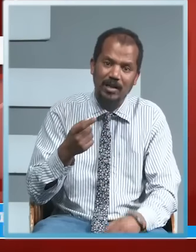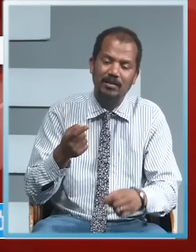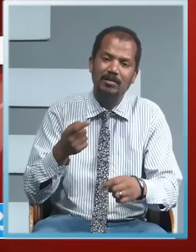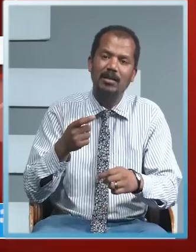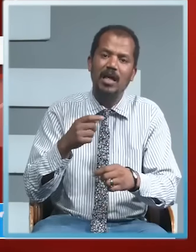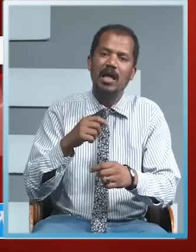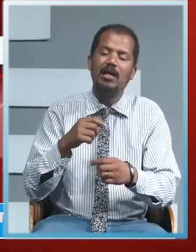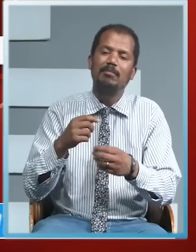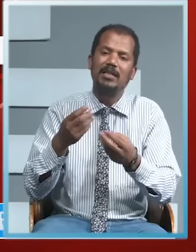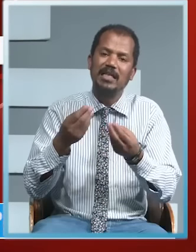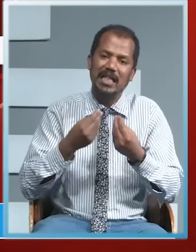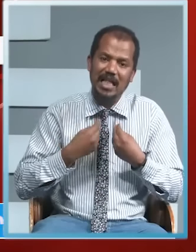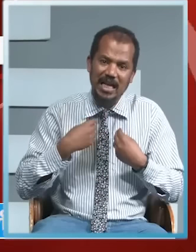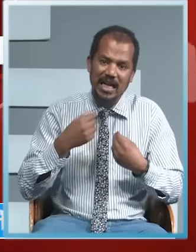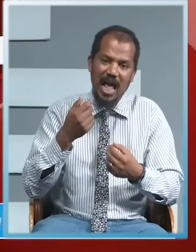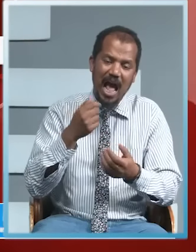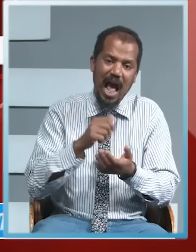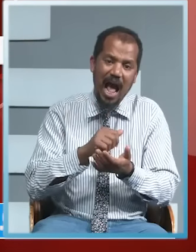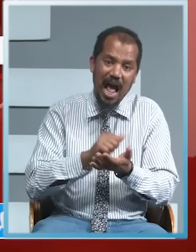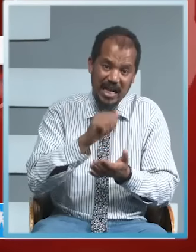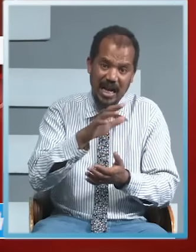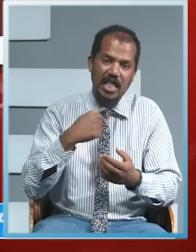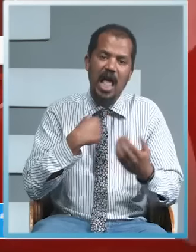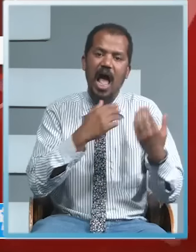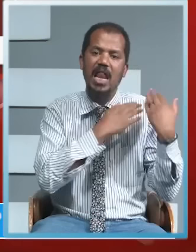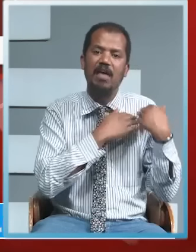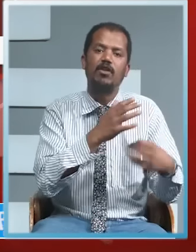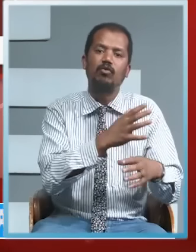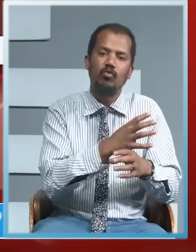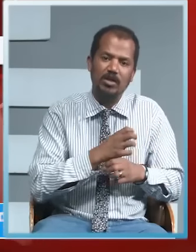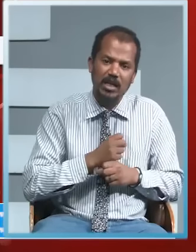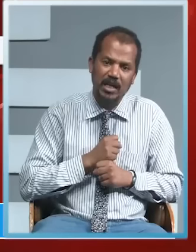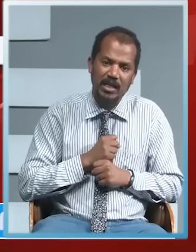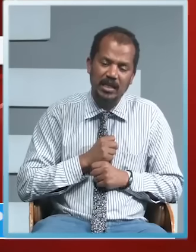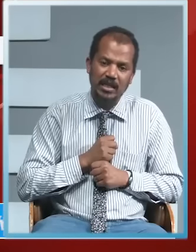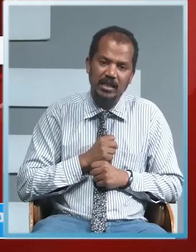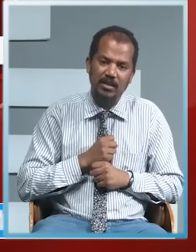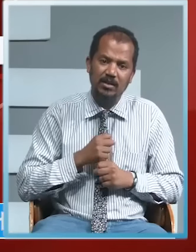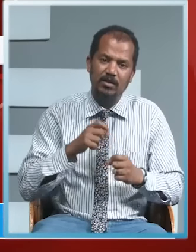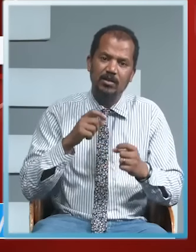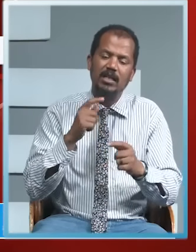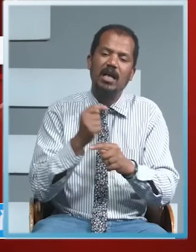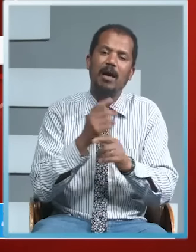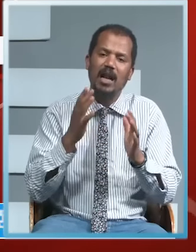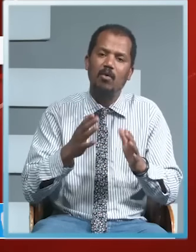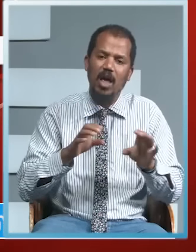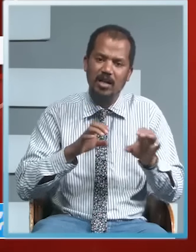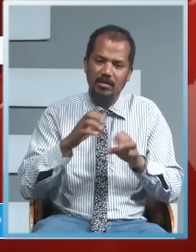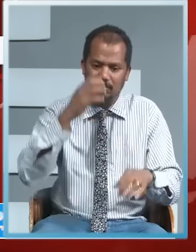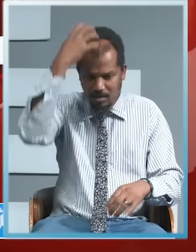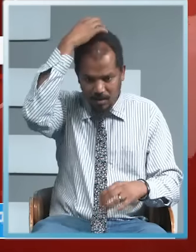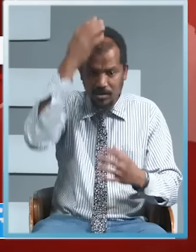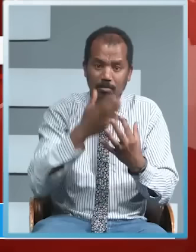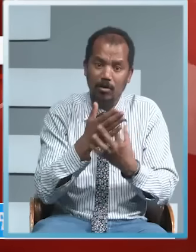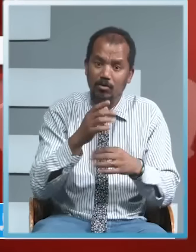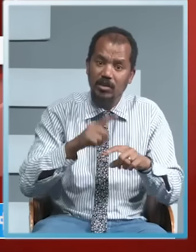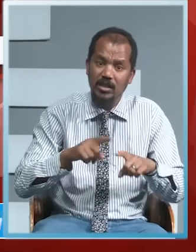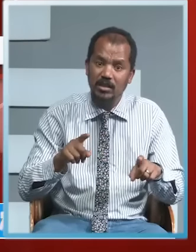የተሰጠን አደራ ያው እኛ ኃላፊነቱ ወስደን ተግባራዊ አድርገናል። የመንግስት በኩል